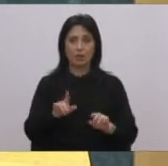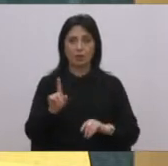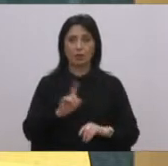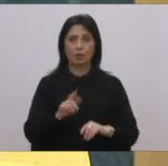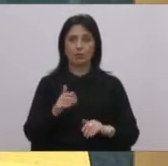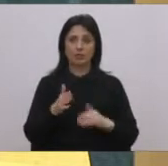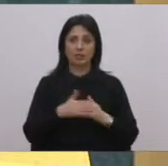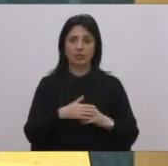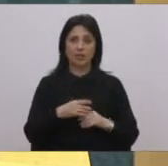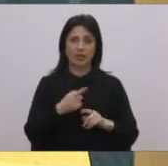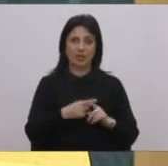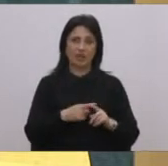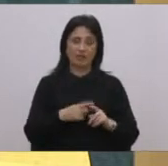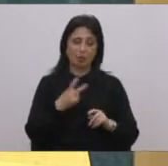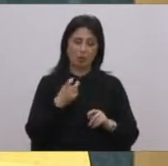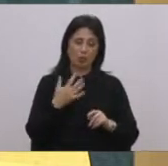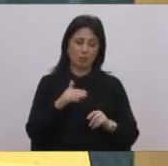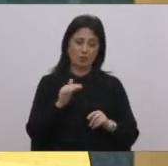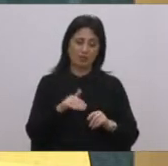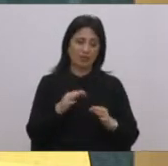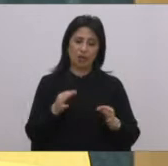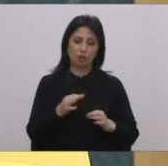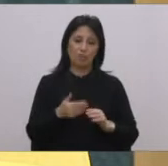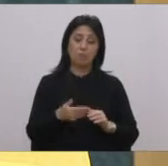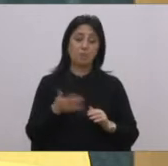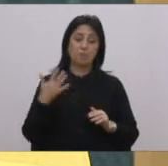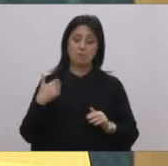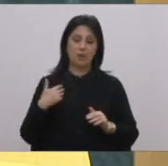da, nahevar, zora, sormuz, da, tieta, zaraz, ros, manande,